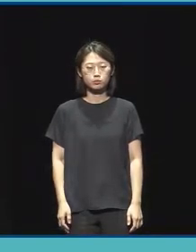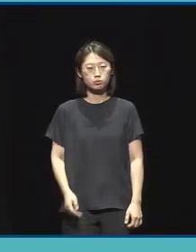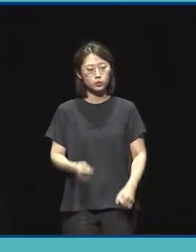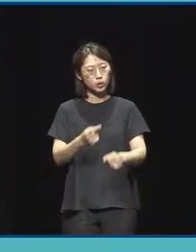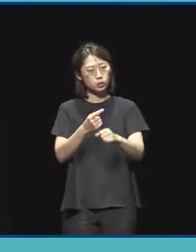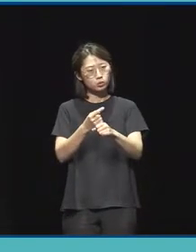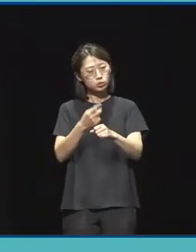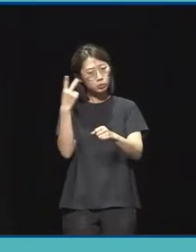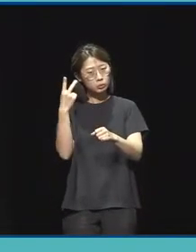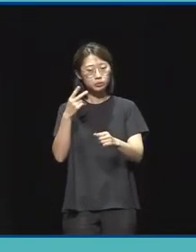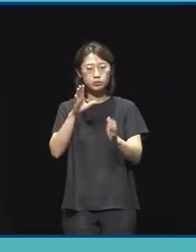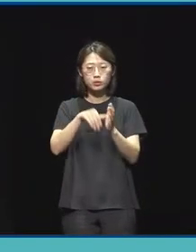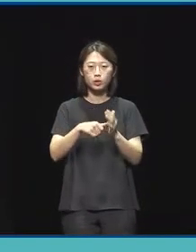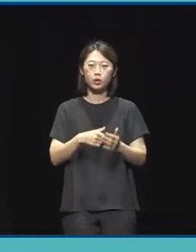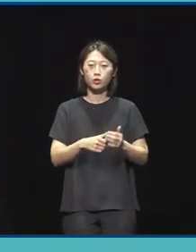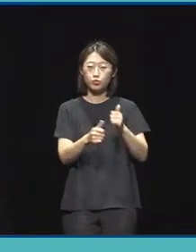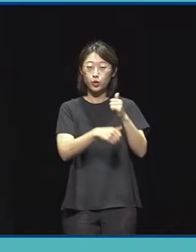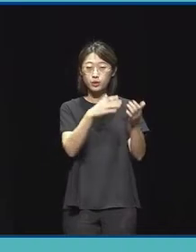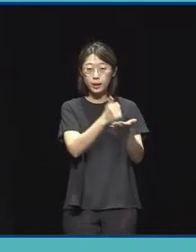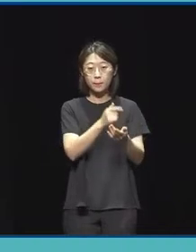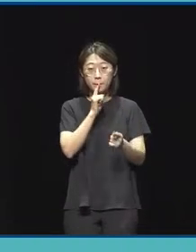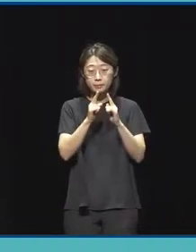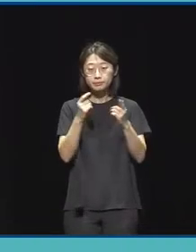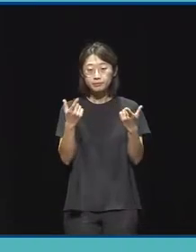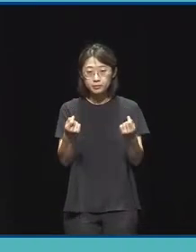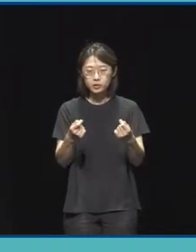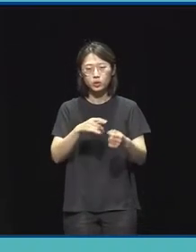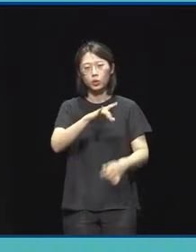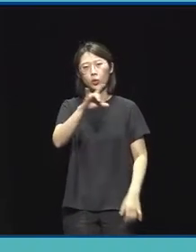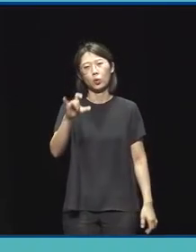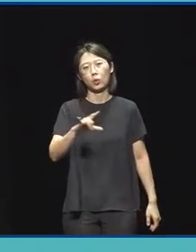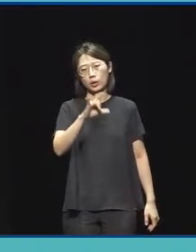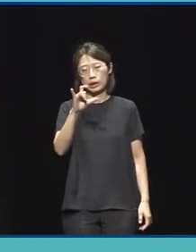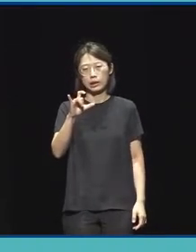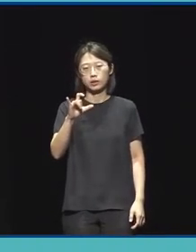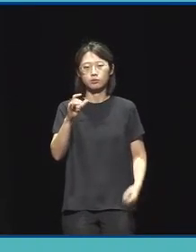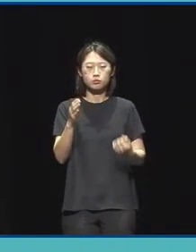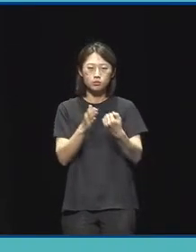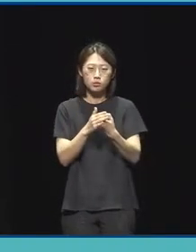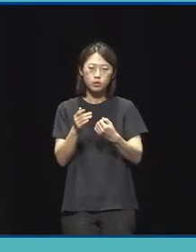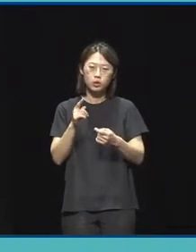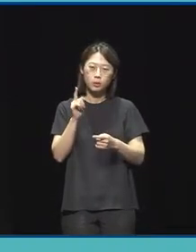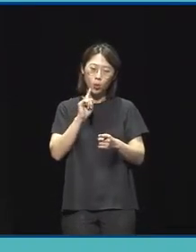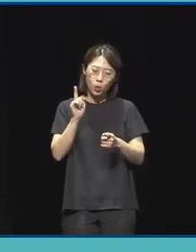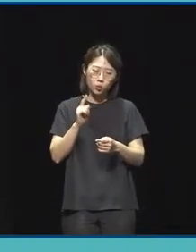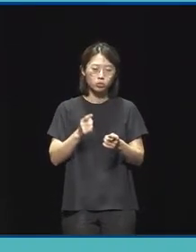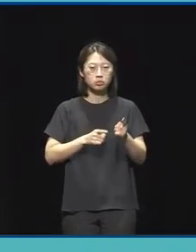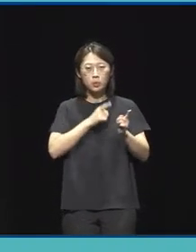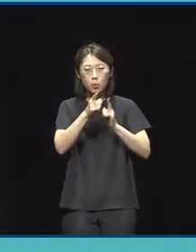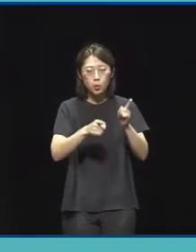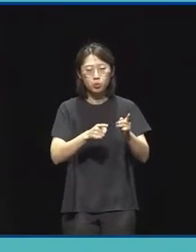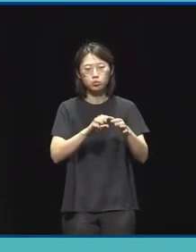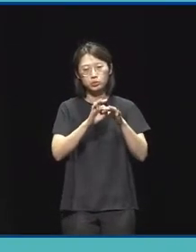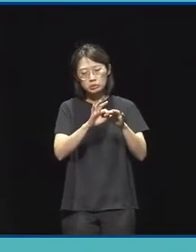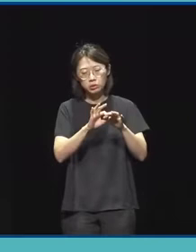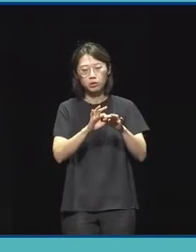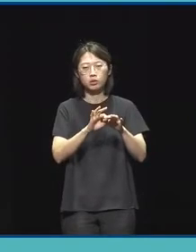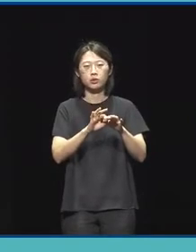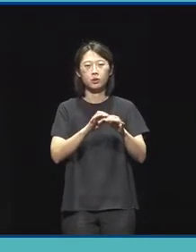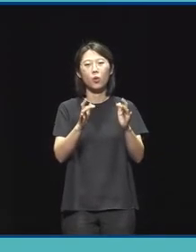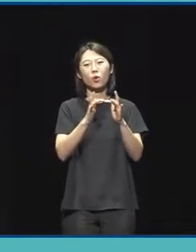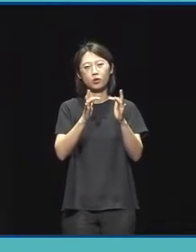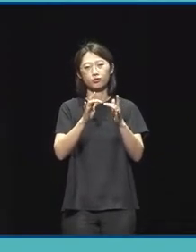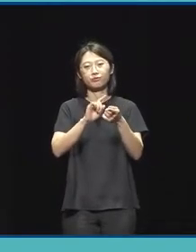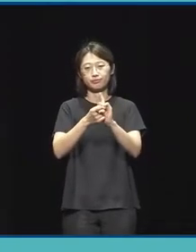지난 2년간은 앞서 위원장님께서도 말씀하셨습니다만 코로나 상황으로 공모 사업 설명회를 온라인으로 진행할